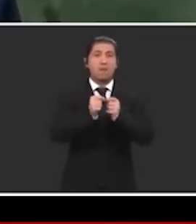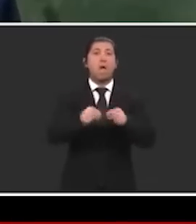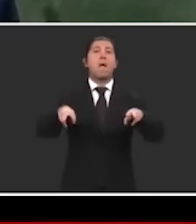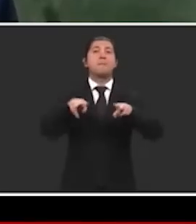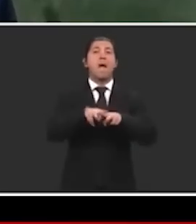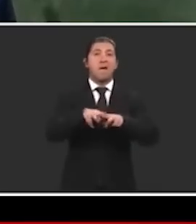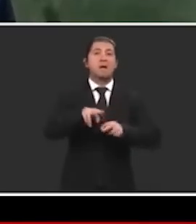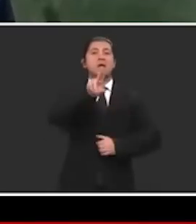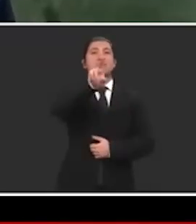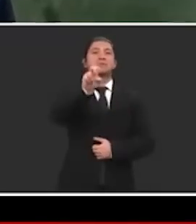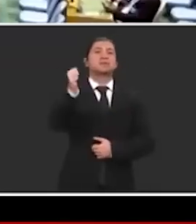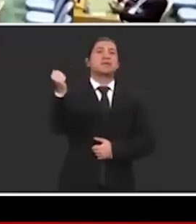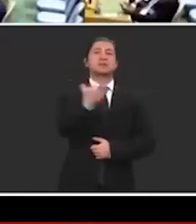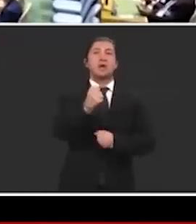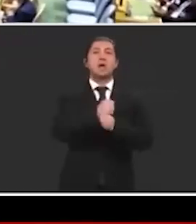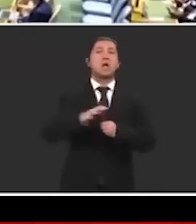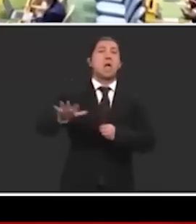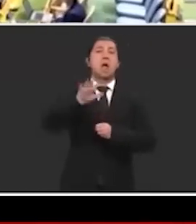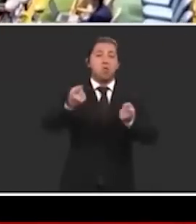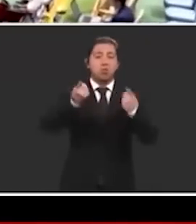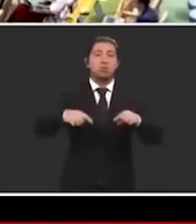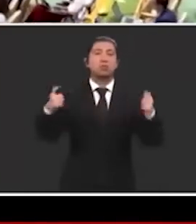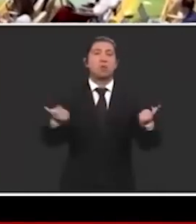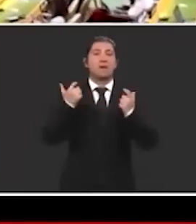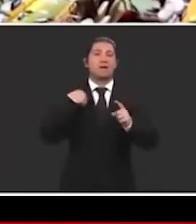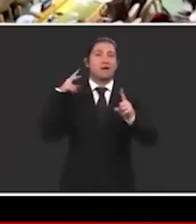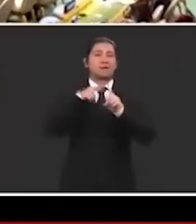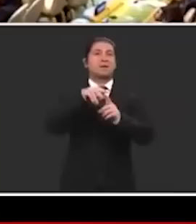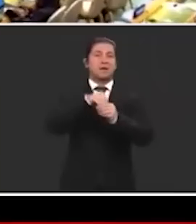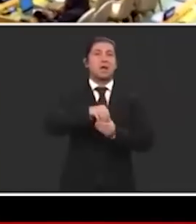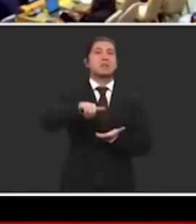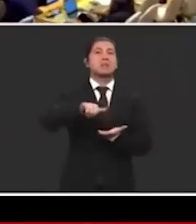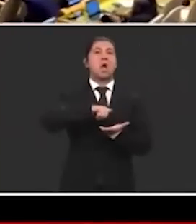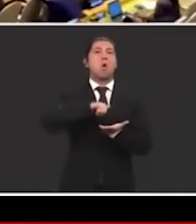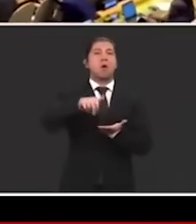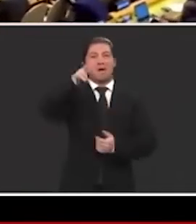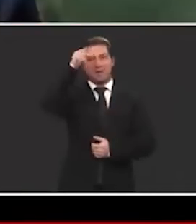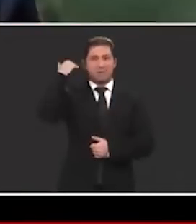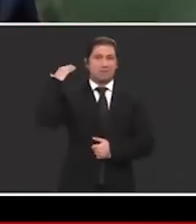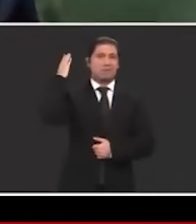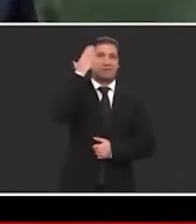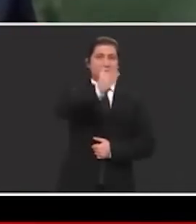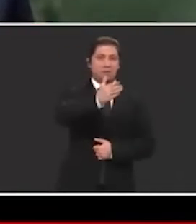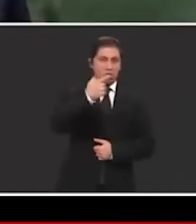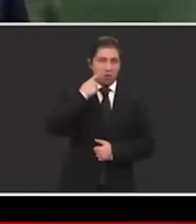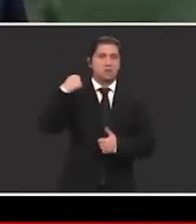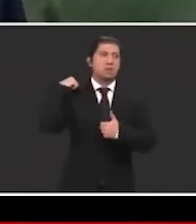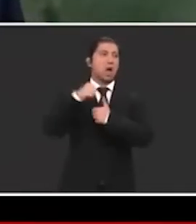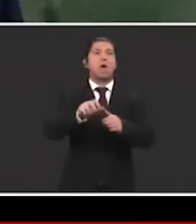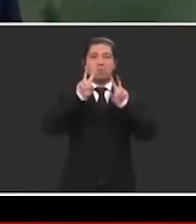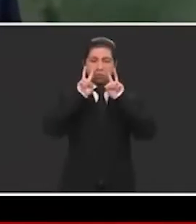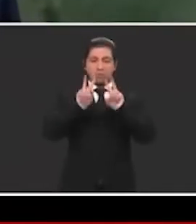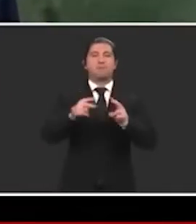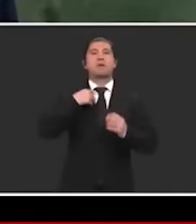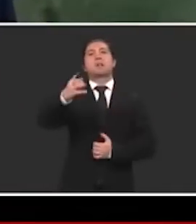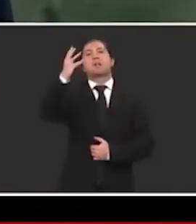Milletler 78. Genel Kurulu'na katılmak üzere New York'a gittiğimiz ziyarette bir kez daha müşahede